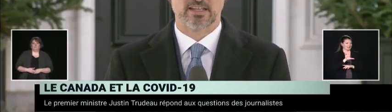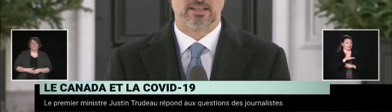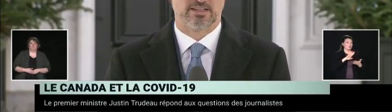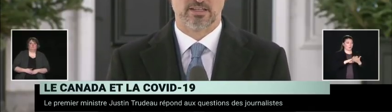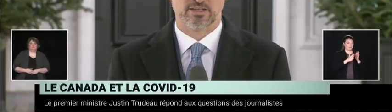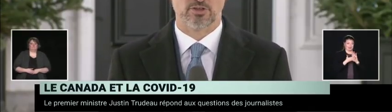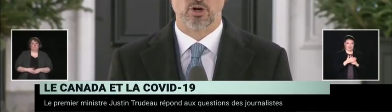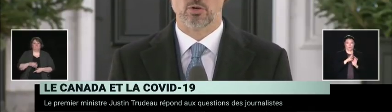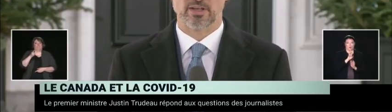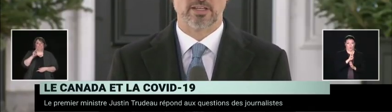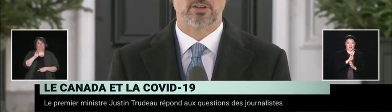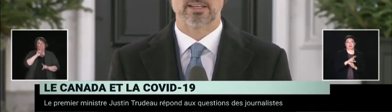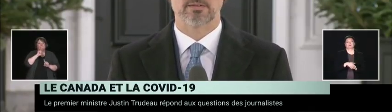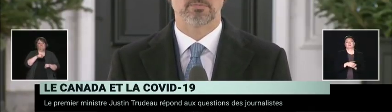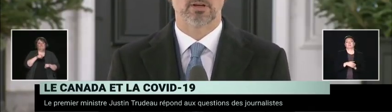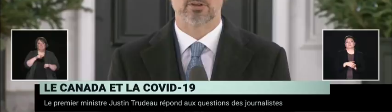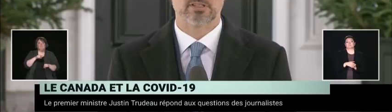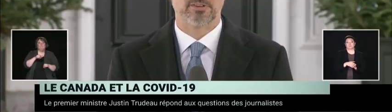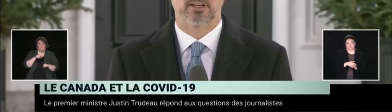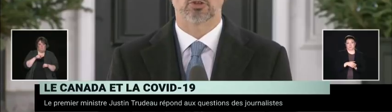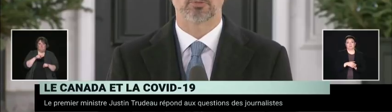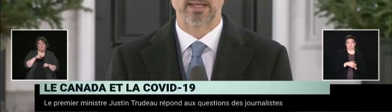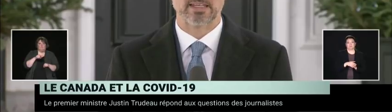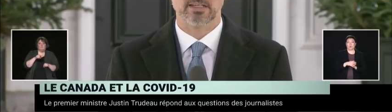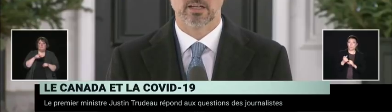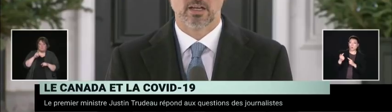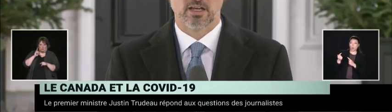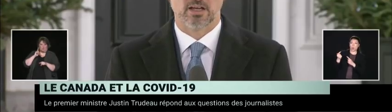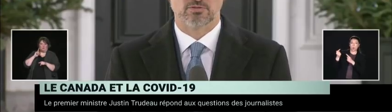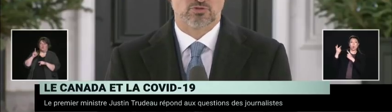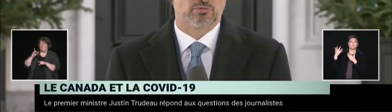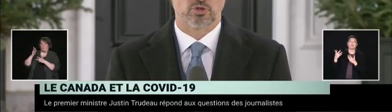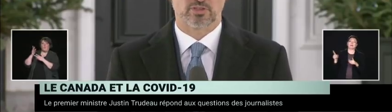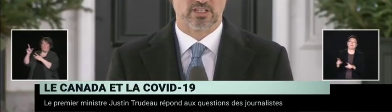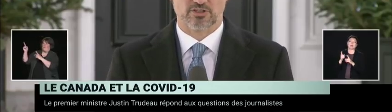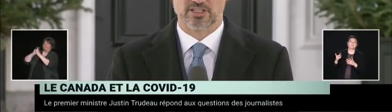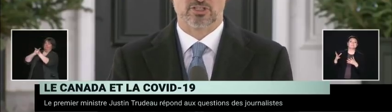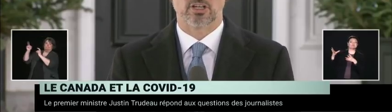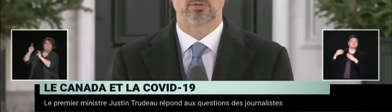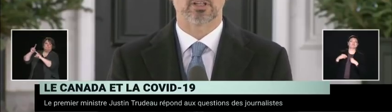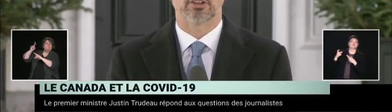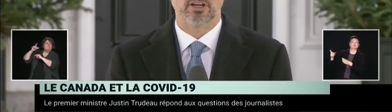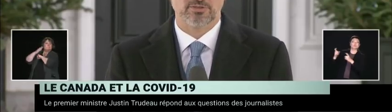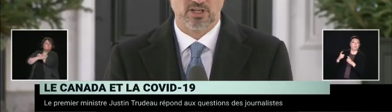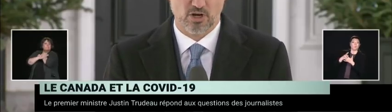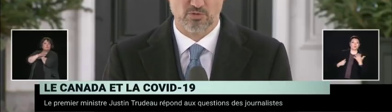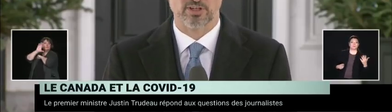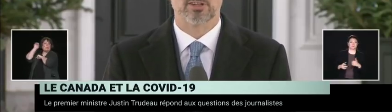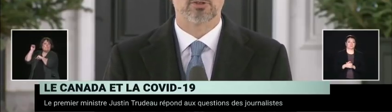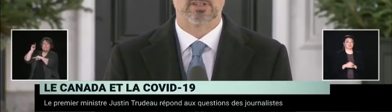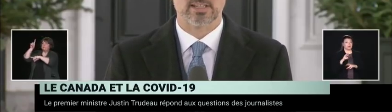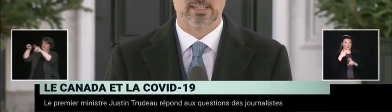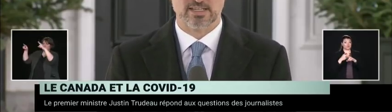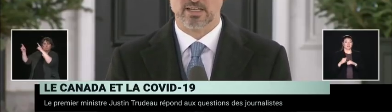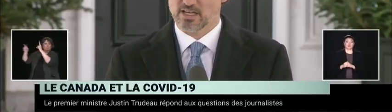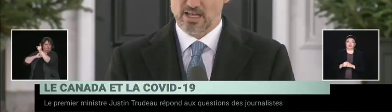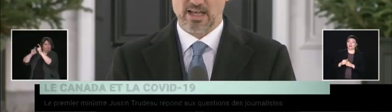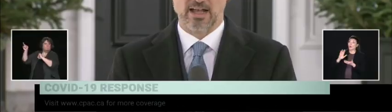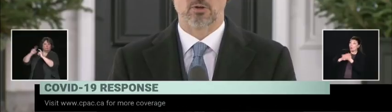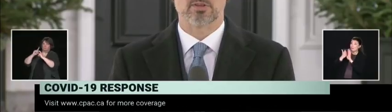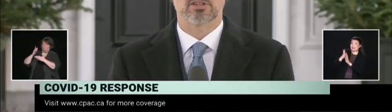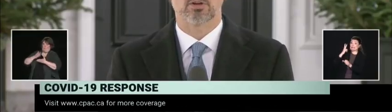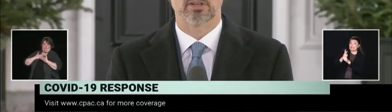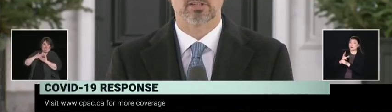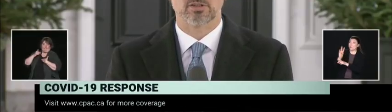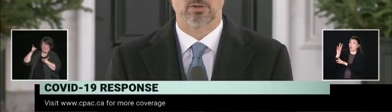recevoir des dons et de l'équipement de différentes compagnies. Nous sommes contents que les gens nous en offrent. On va les utiliser